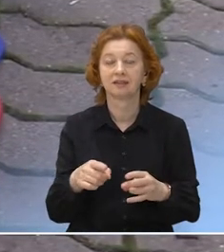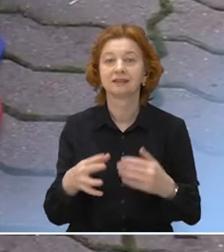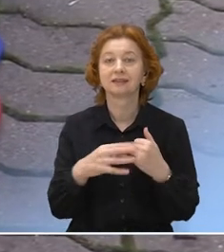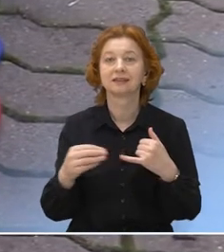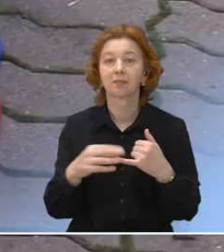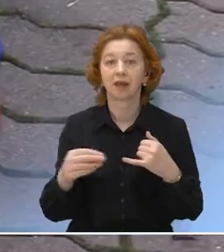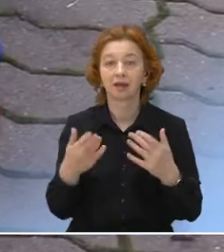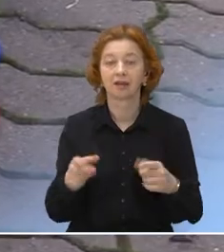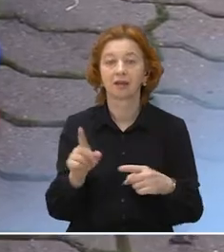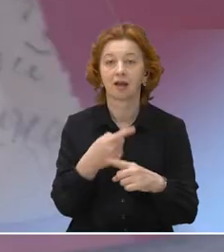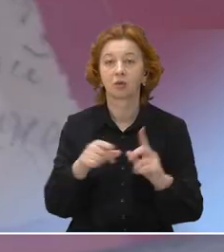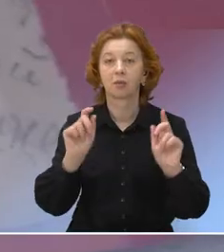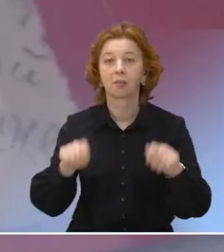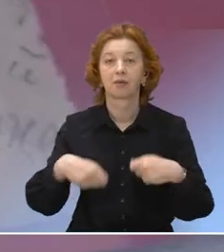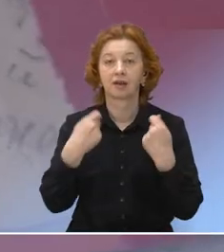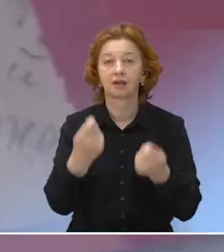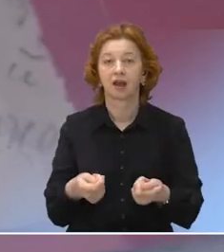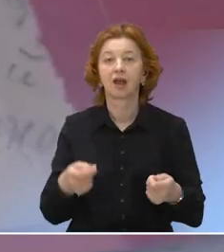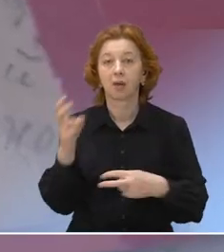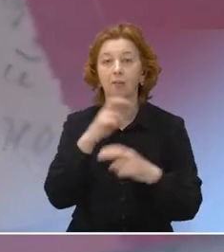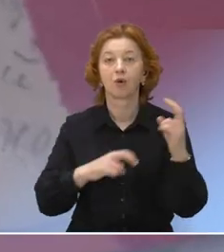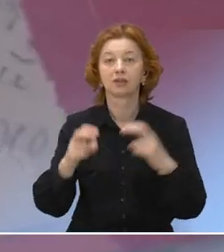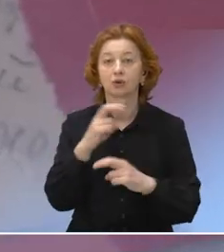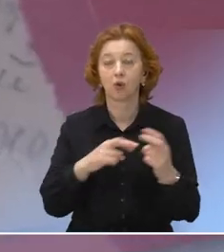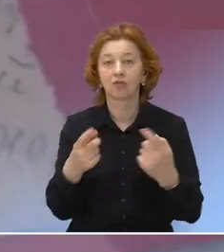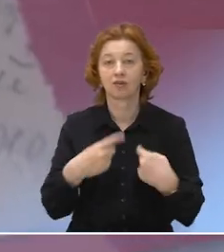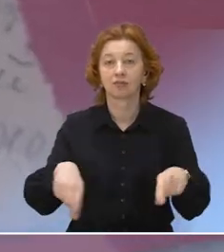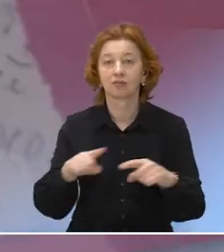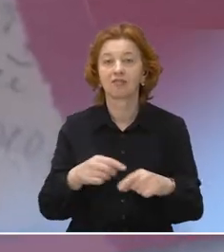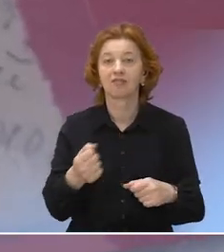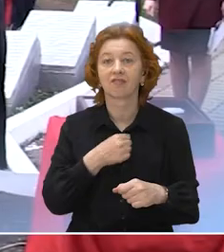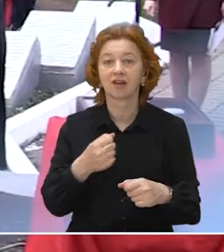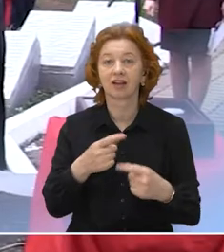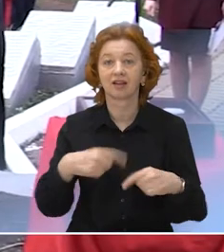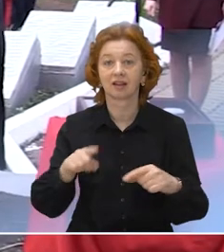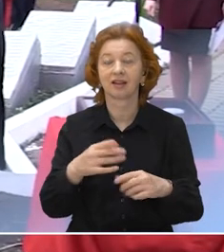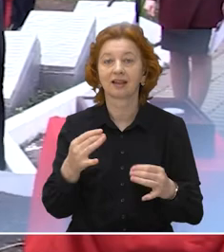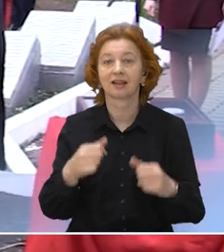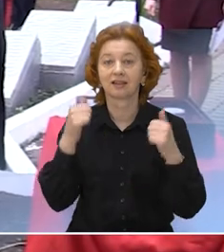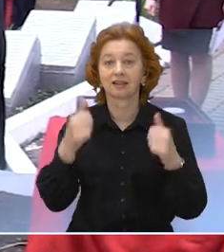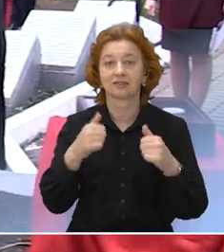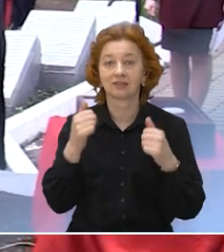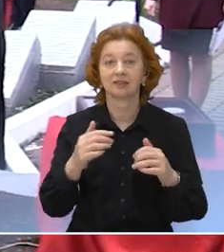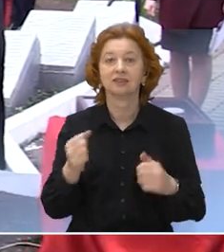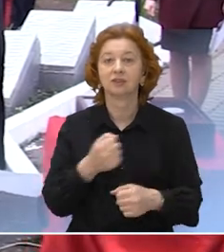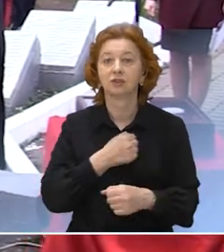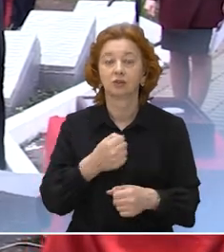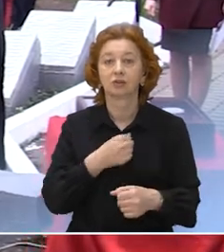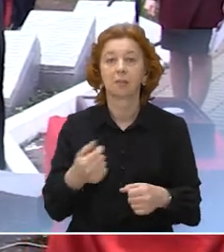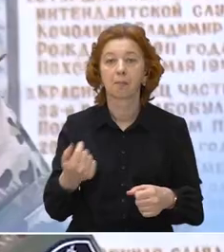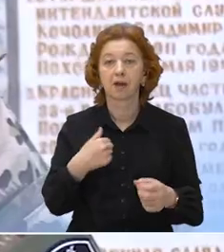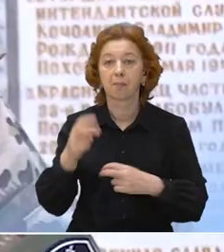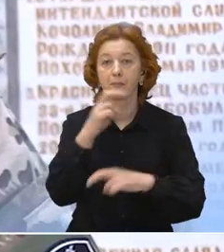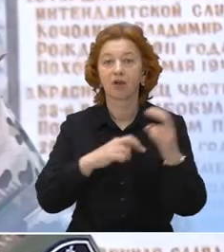земляка Тихона Баландина, которые передали участники поисковых движений Украины, военная археология и неизвестный солдат.